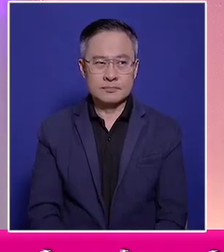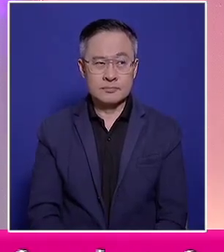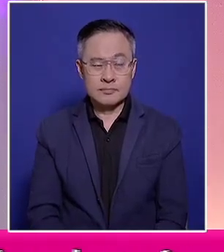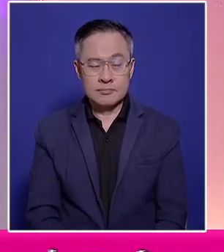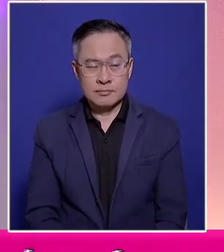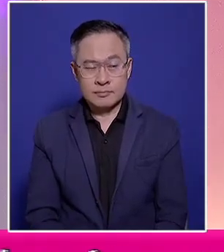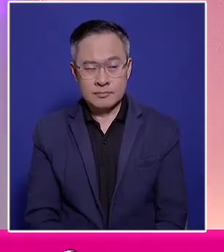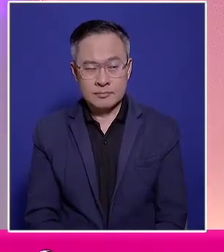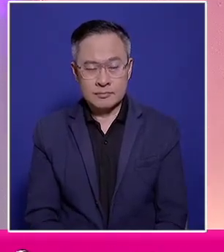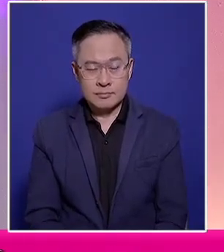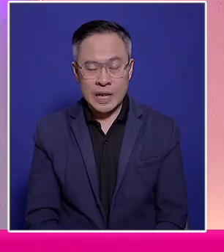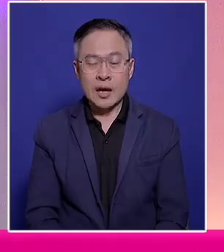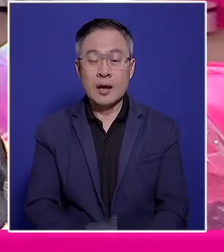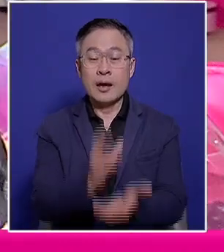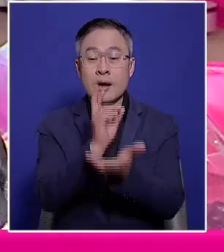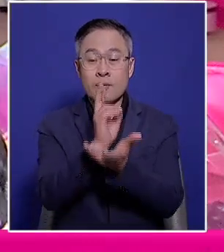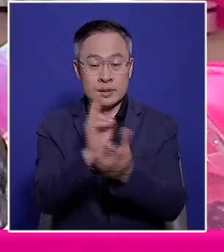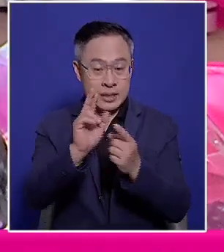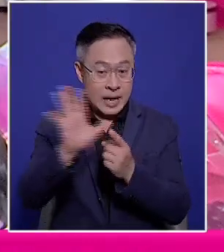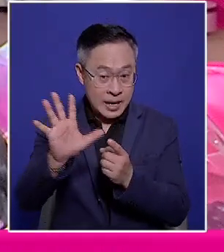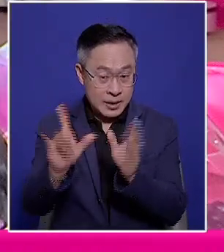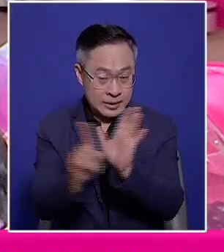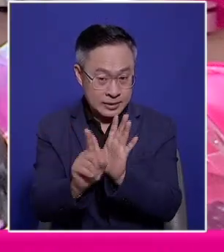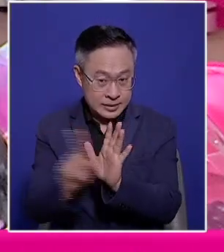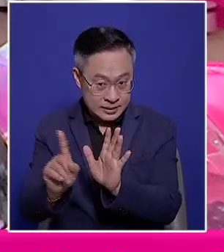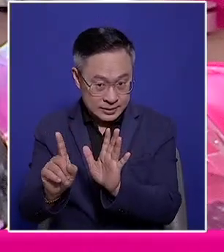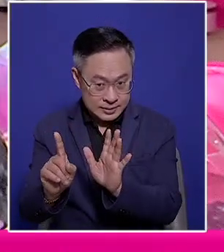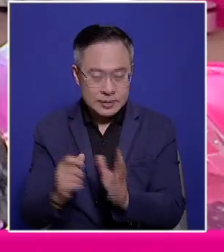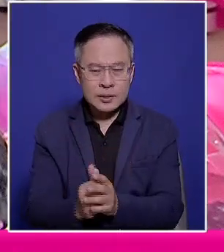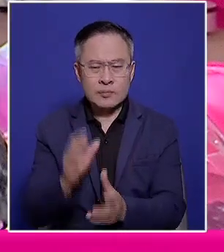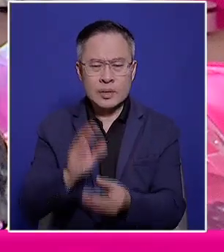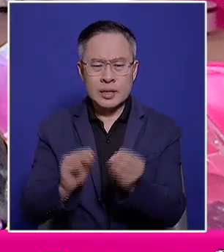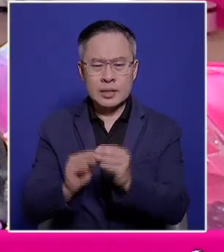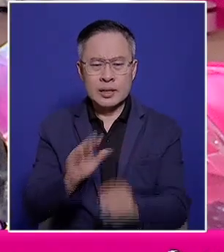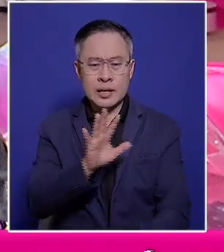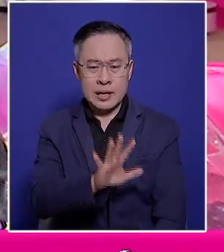อันดับที่5หมุนครั้งที่1เลขที่ออก